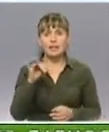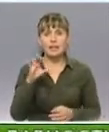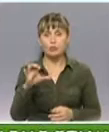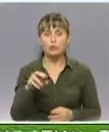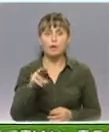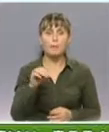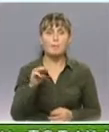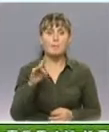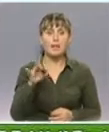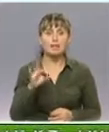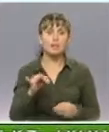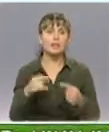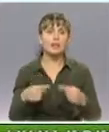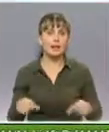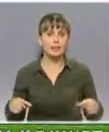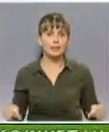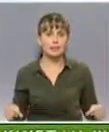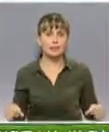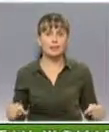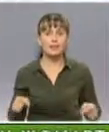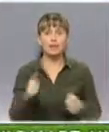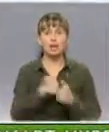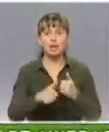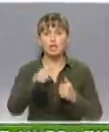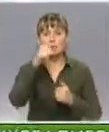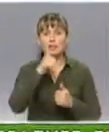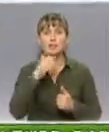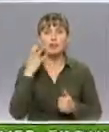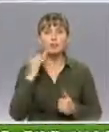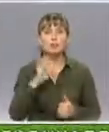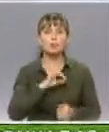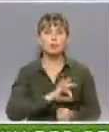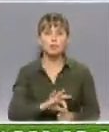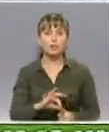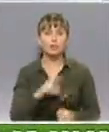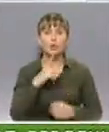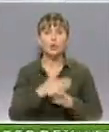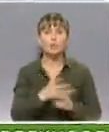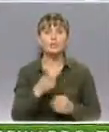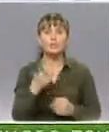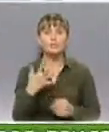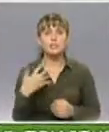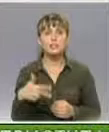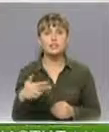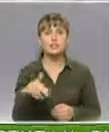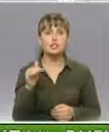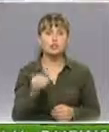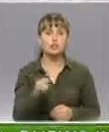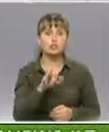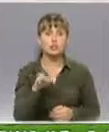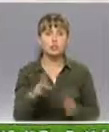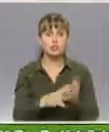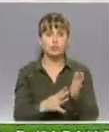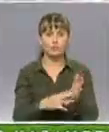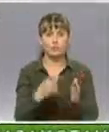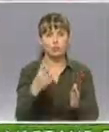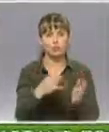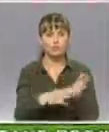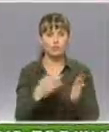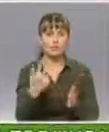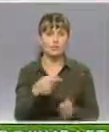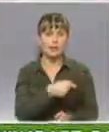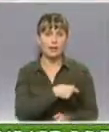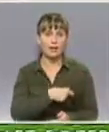Петрол и прочих частях рынка. Каждый месяц алматинцы потребляют около 25-30 тысяч тонн 92-го и